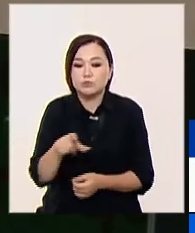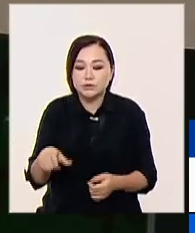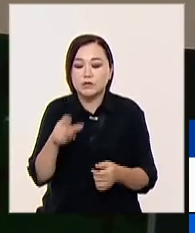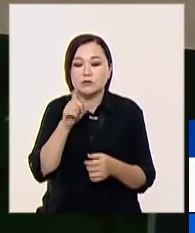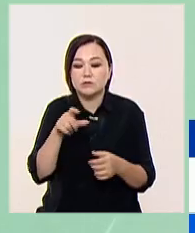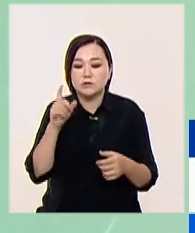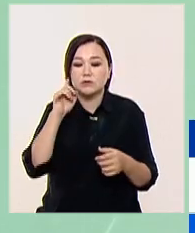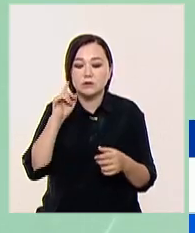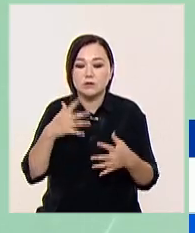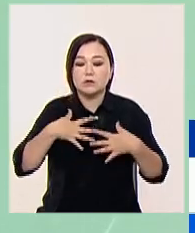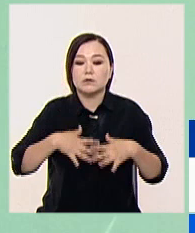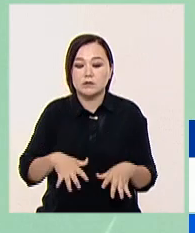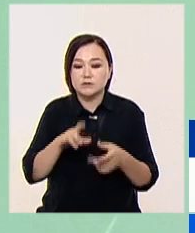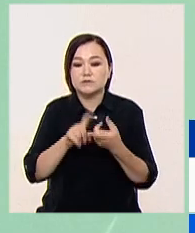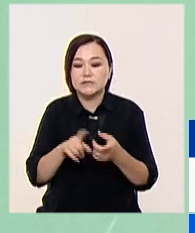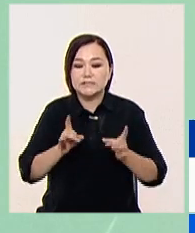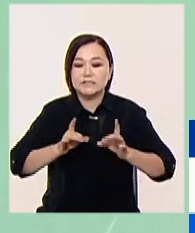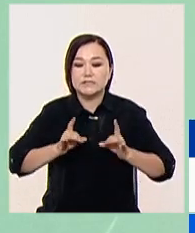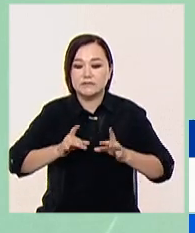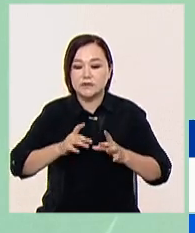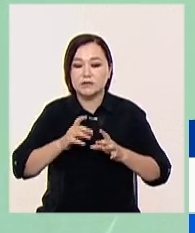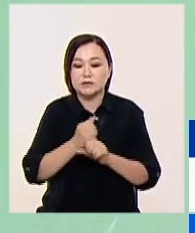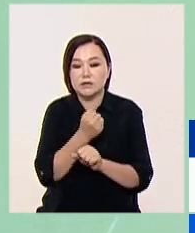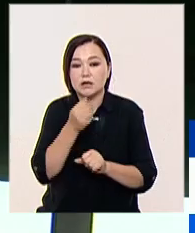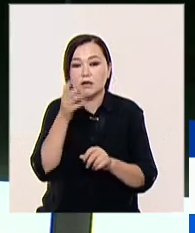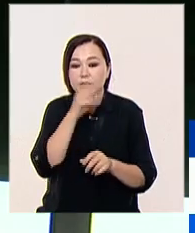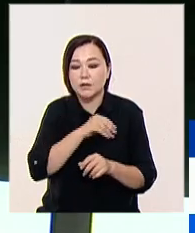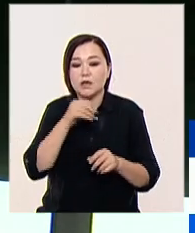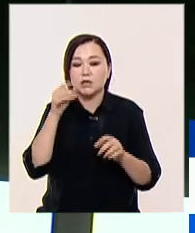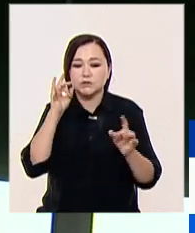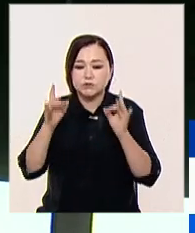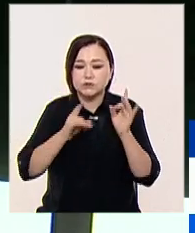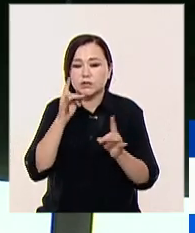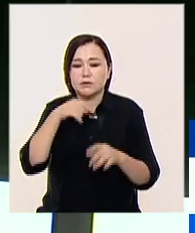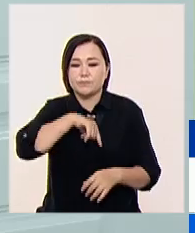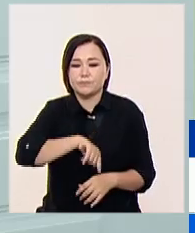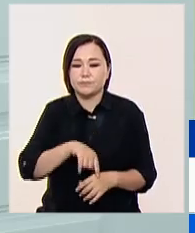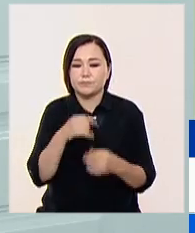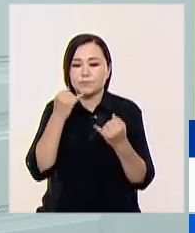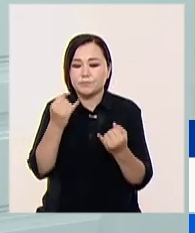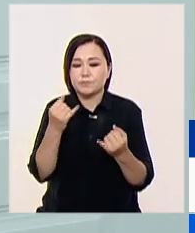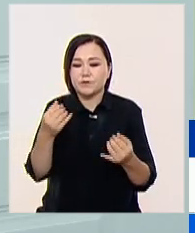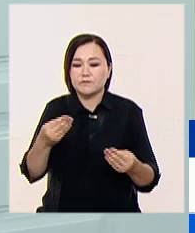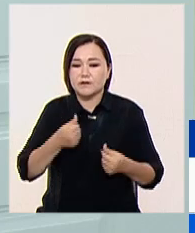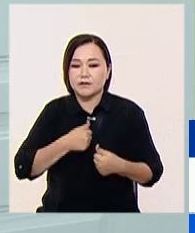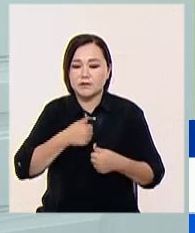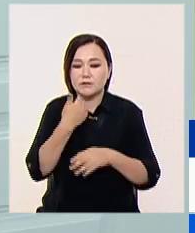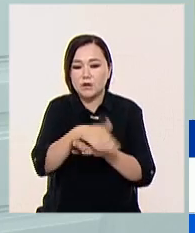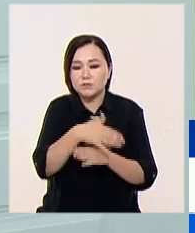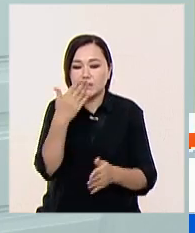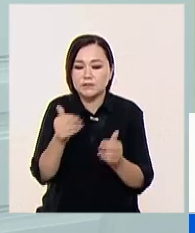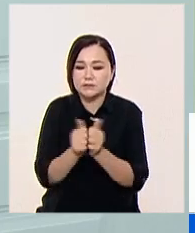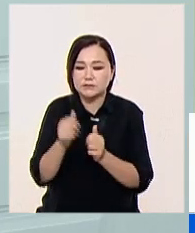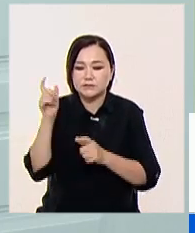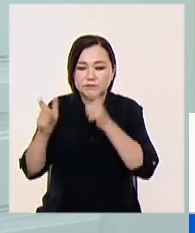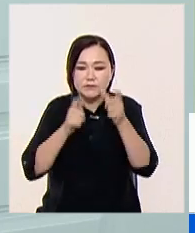шуға құлағы үйреніп кетуінен жүйке жүйесі зақымданады дейді. Себебі шу ағзаға негативті әсер етеді. Көшедегі не көрші үйден